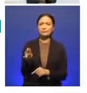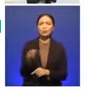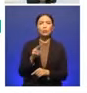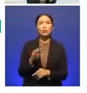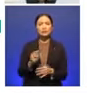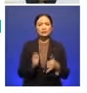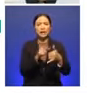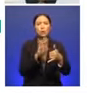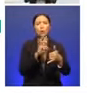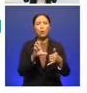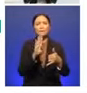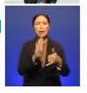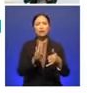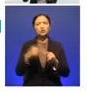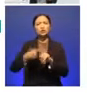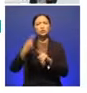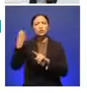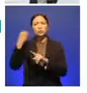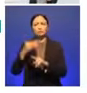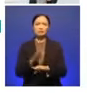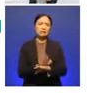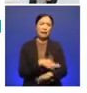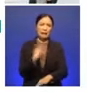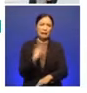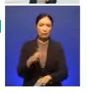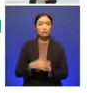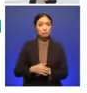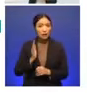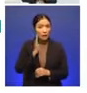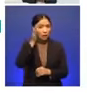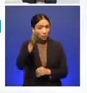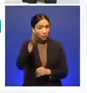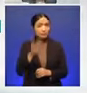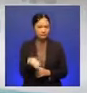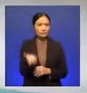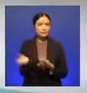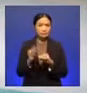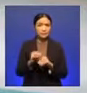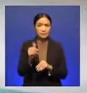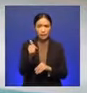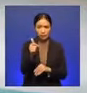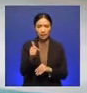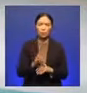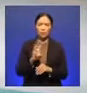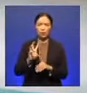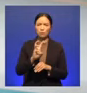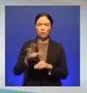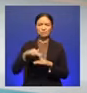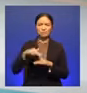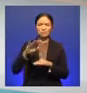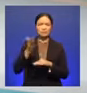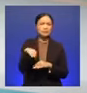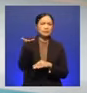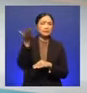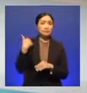บาทมาเกือบ10ปีแล้วแต่ว่าในอนาคตเราจะขยับได้ไหมตัวเลขที่ผมโชว์นี่เป็นตัวเลขสมมุตินะครับสมมุติว่าถ้าเราขยับแบบนี้